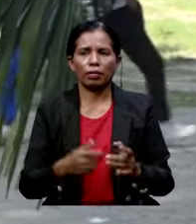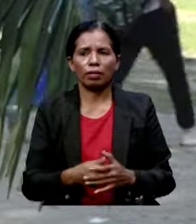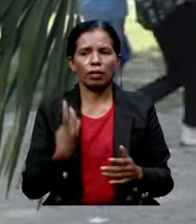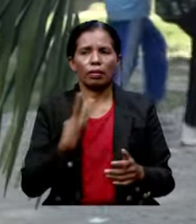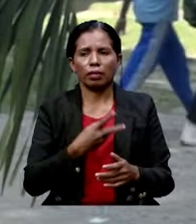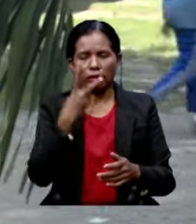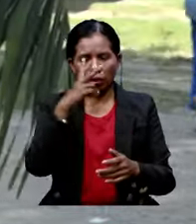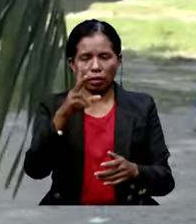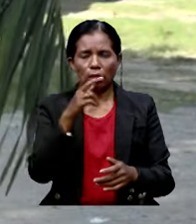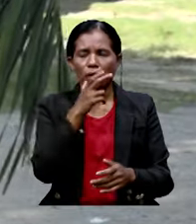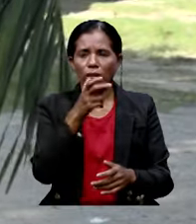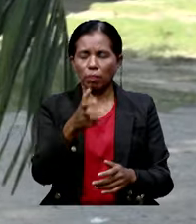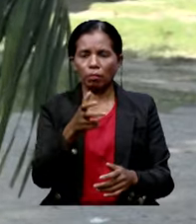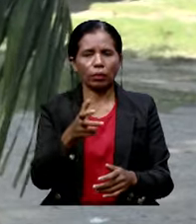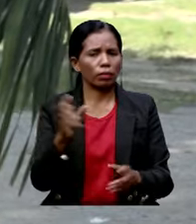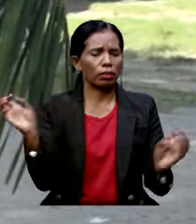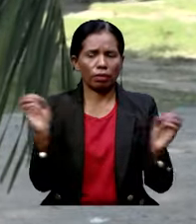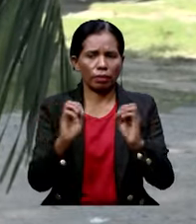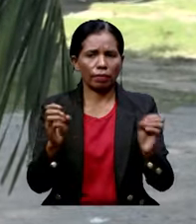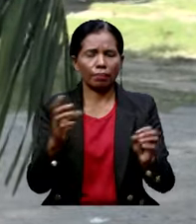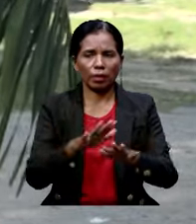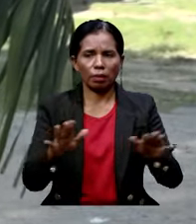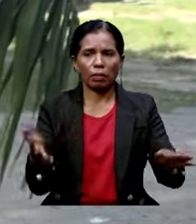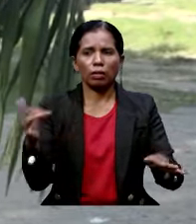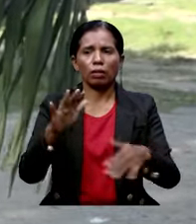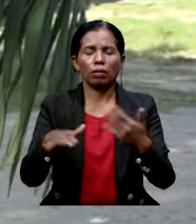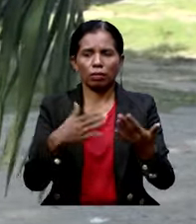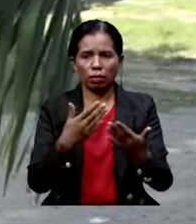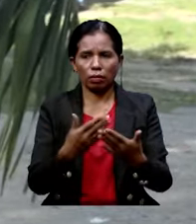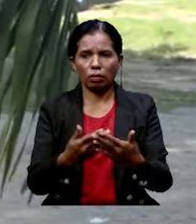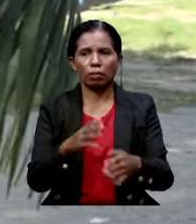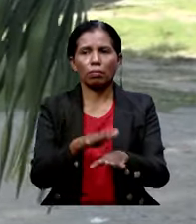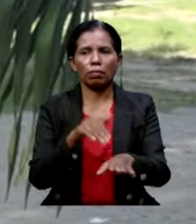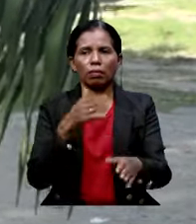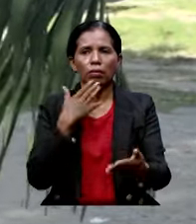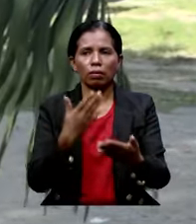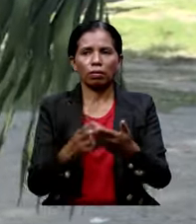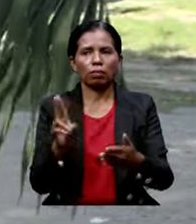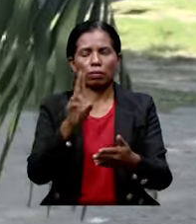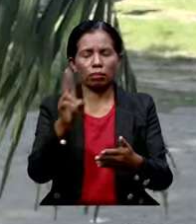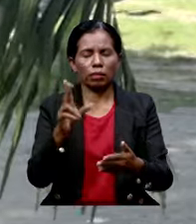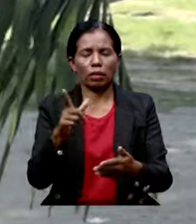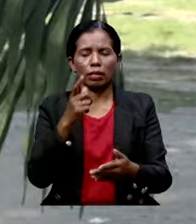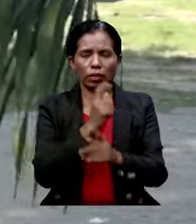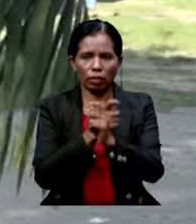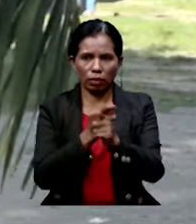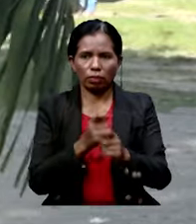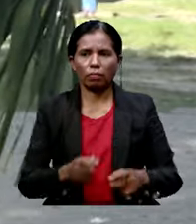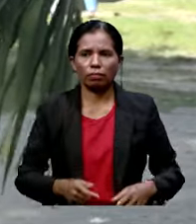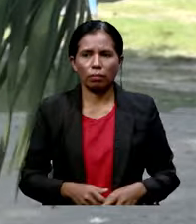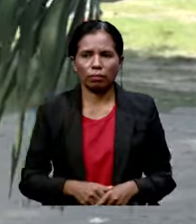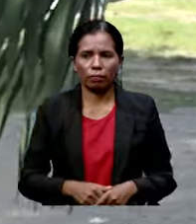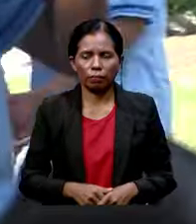ba sa be lian lian portugues ni la ya idalaru ma labar sirane ne bai bai ne volumal ni dia kliu sirne lian materna luki kolete tu